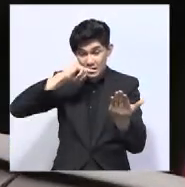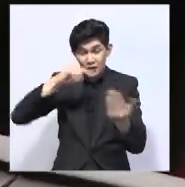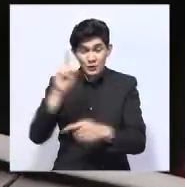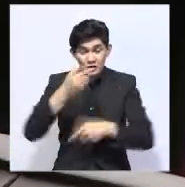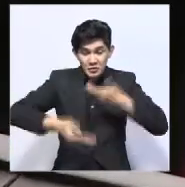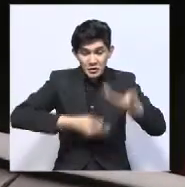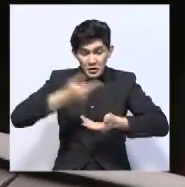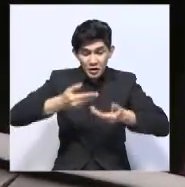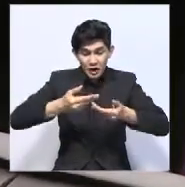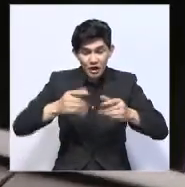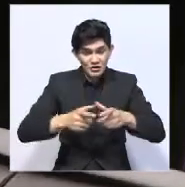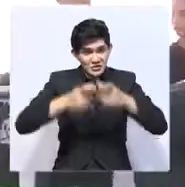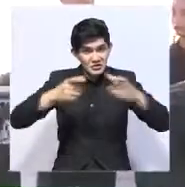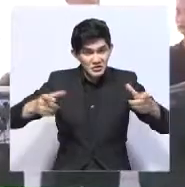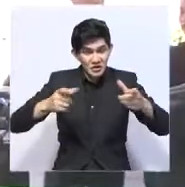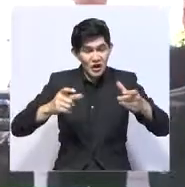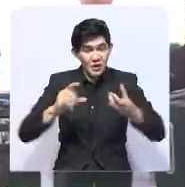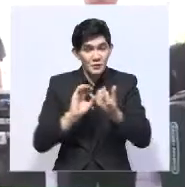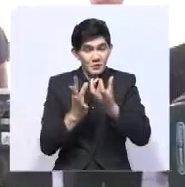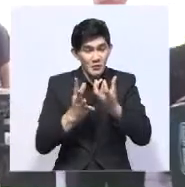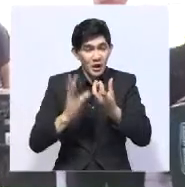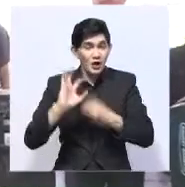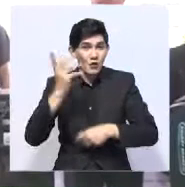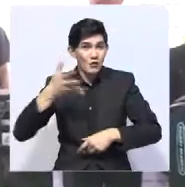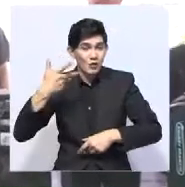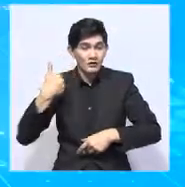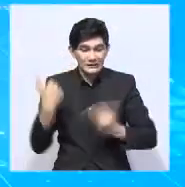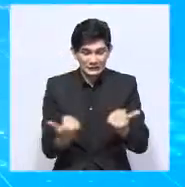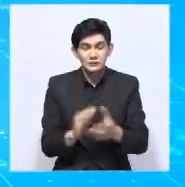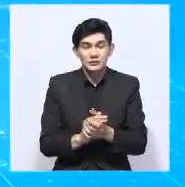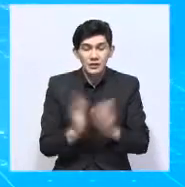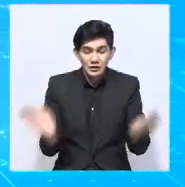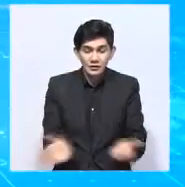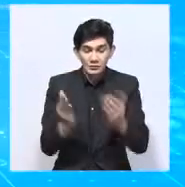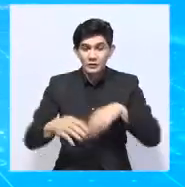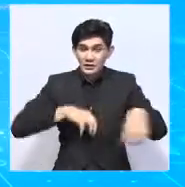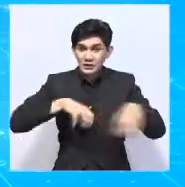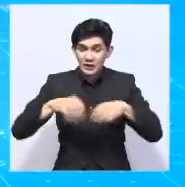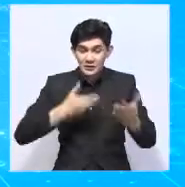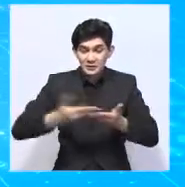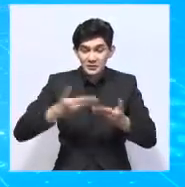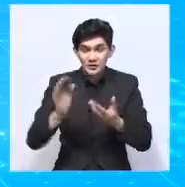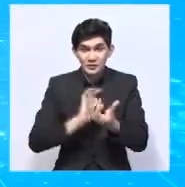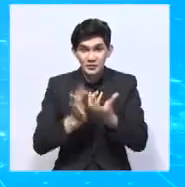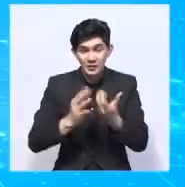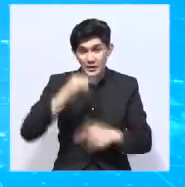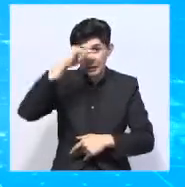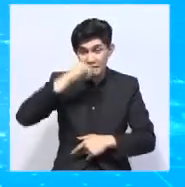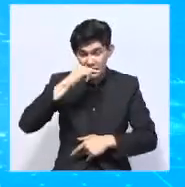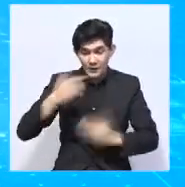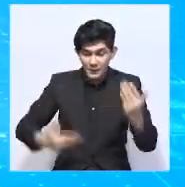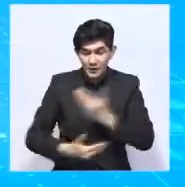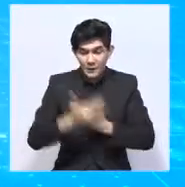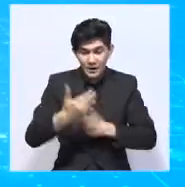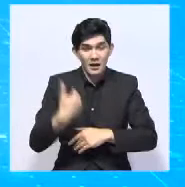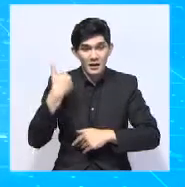ติมหาอำนาจด้านการค้าผลไม้เมืองร้อนของโลกซึ่งการจัดงานนี้นะครับก็เพื่อเป็นการส่งเสริมให้เกิดการบริโภคผลไม้ภายในประเทศและสร้าง